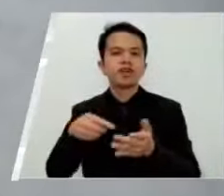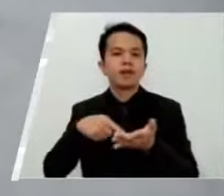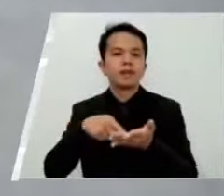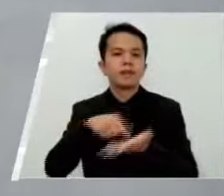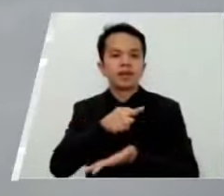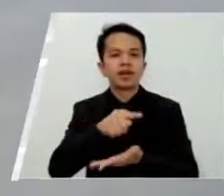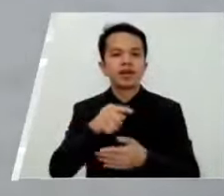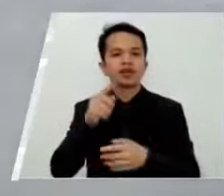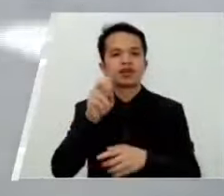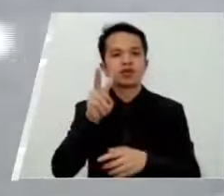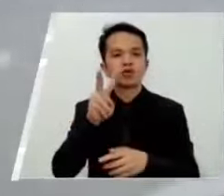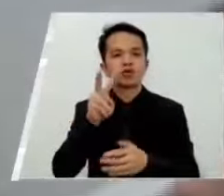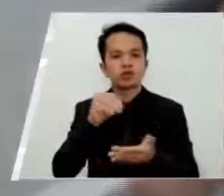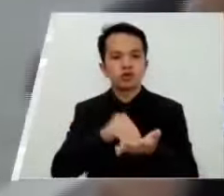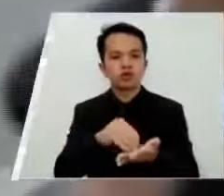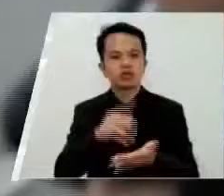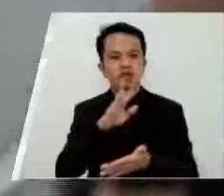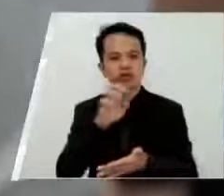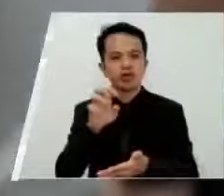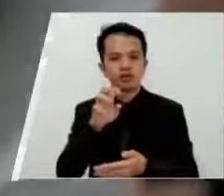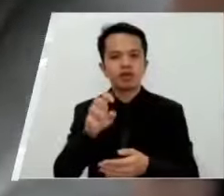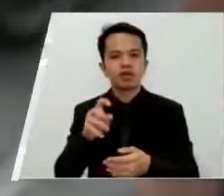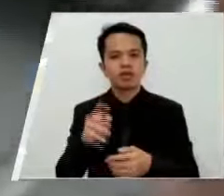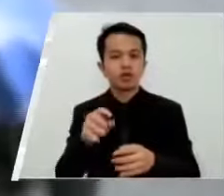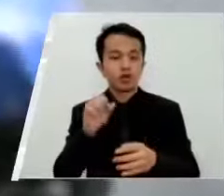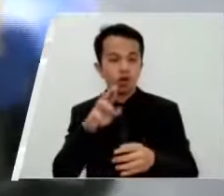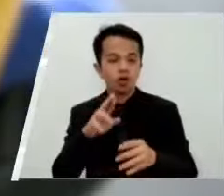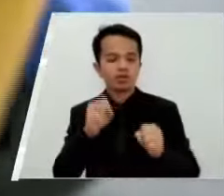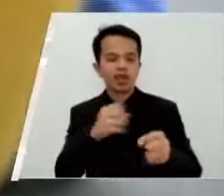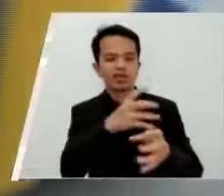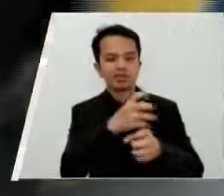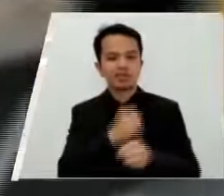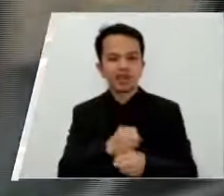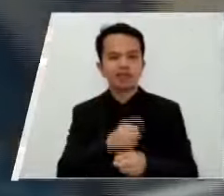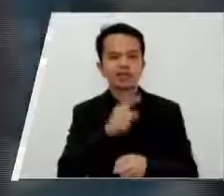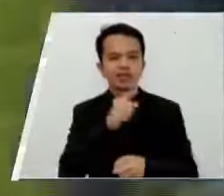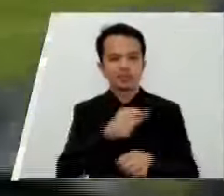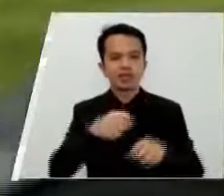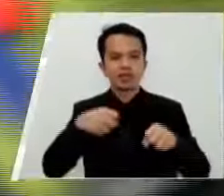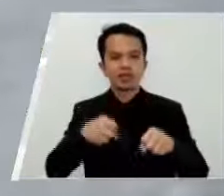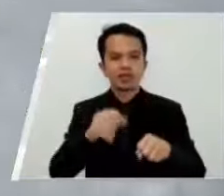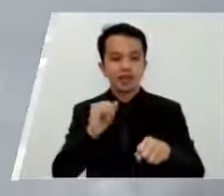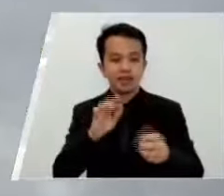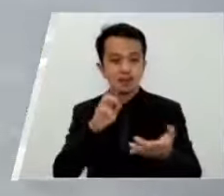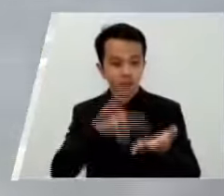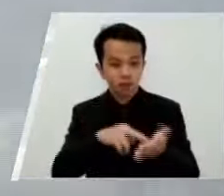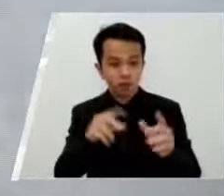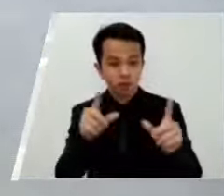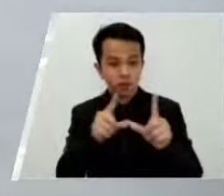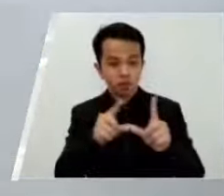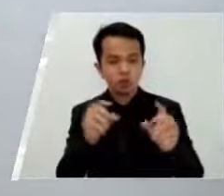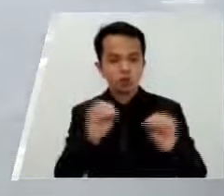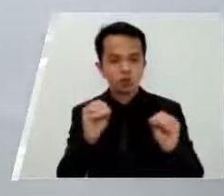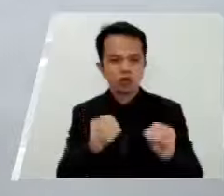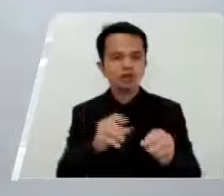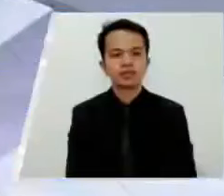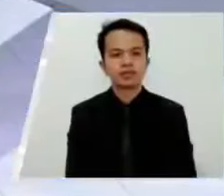lalabag. Hihilahin o may impound din ang unit na hindi rehistrado o walang lisensya ang nagmamaneho.